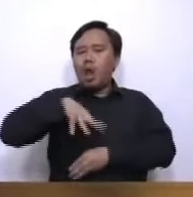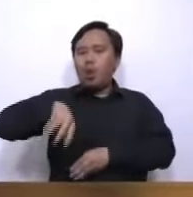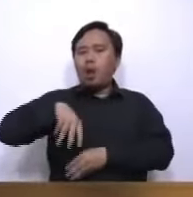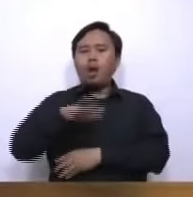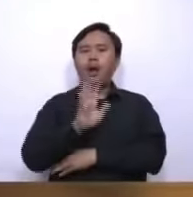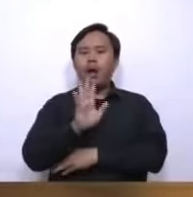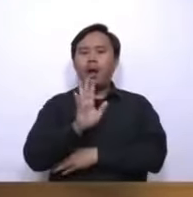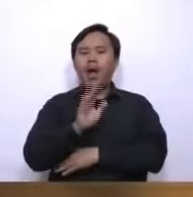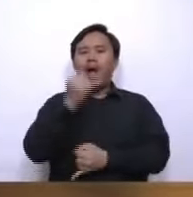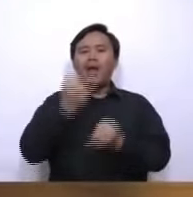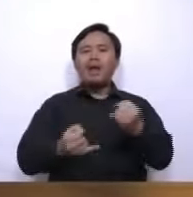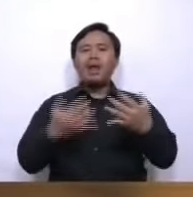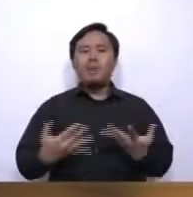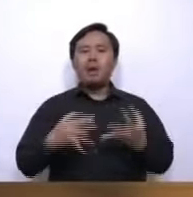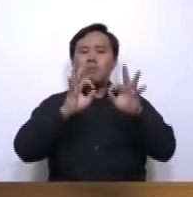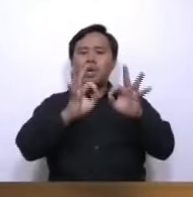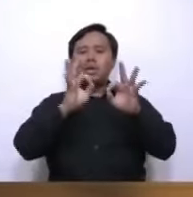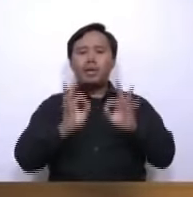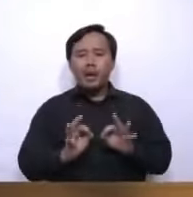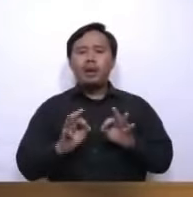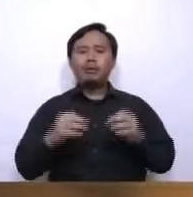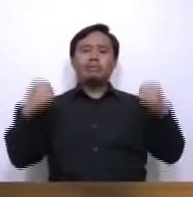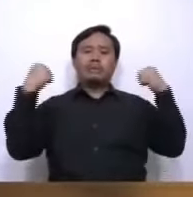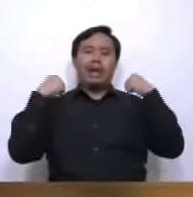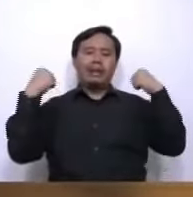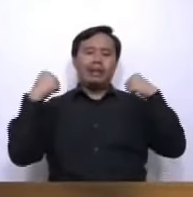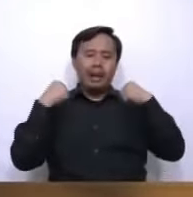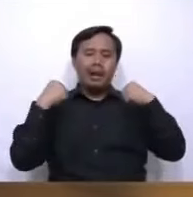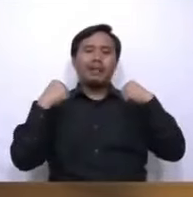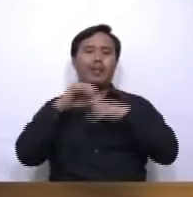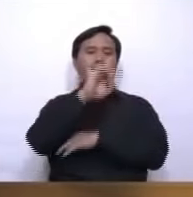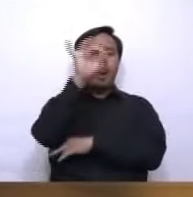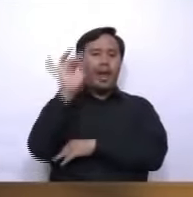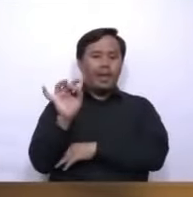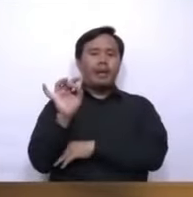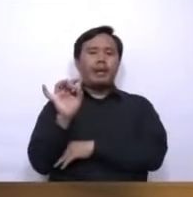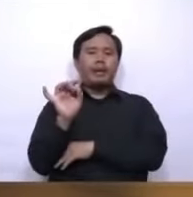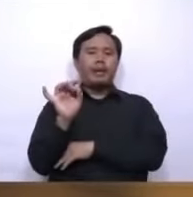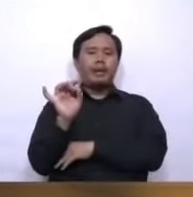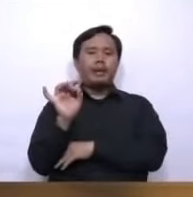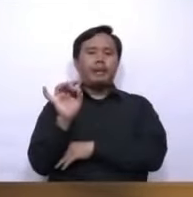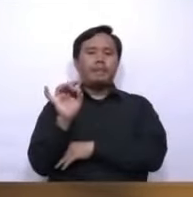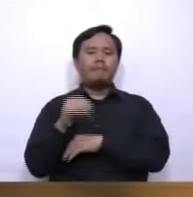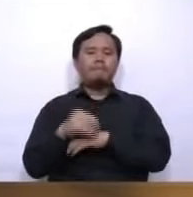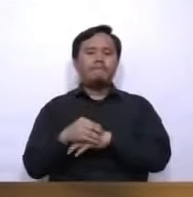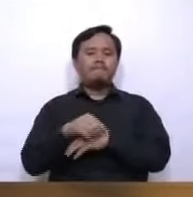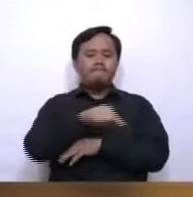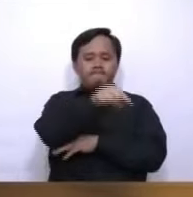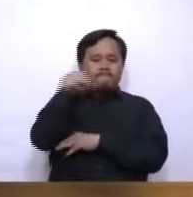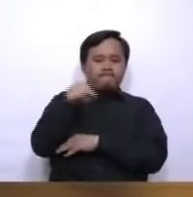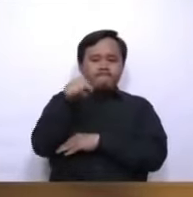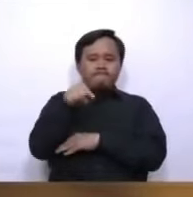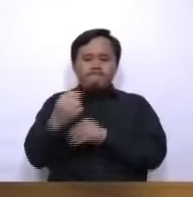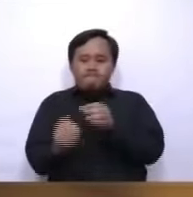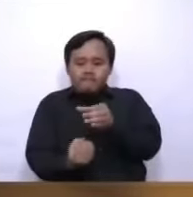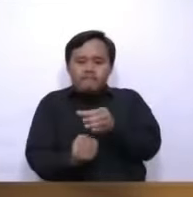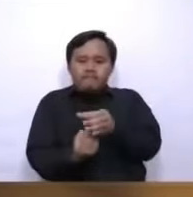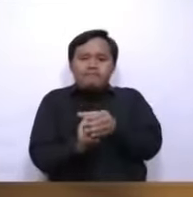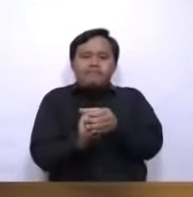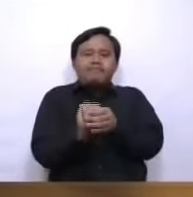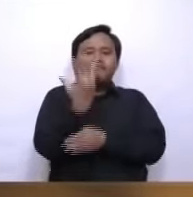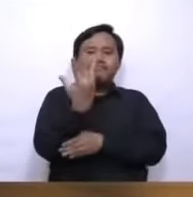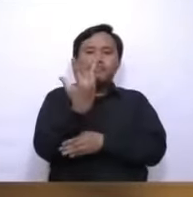sehingga dari aspek pendidikannya, dari aspek kesehatannya dan juga aspek-aspek yang lain, sehingga mereka akan tumbuh dan berkembang